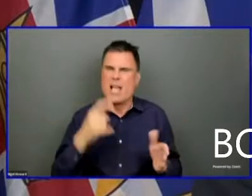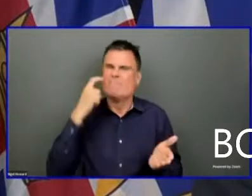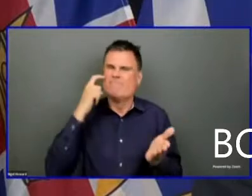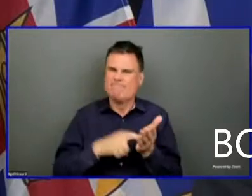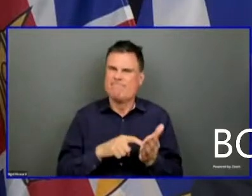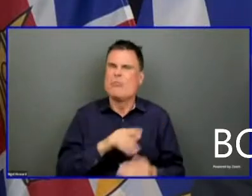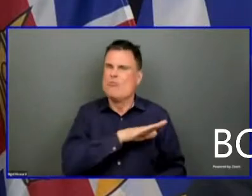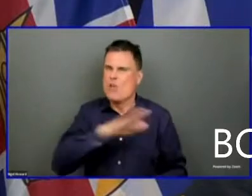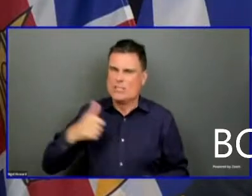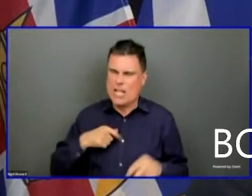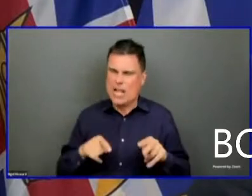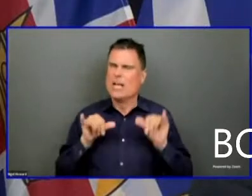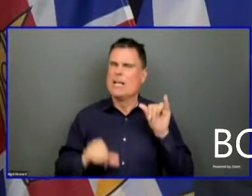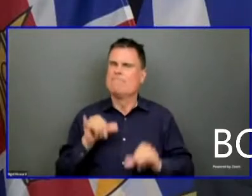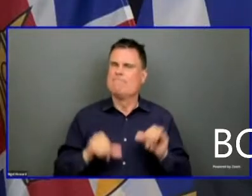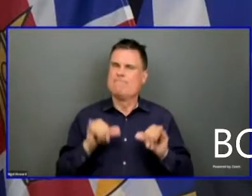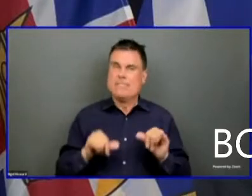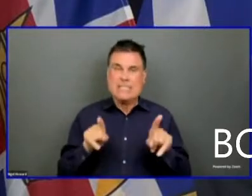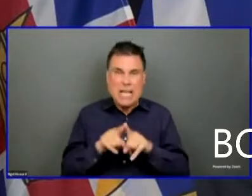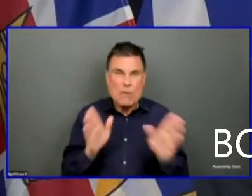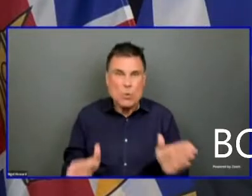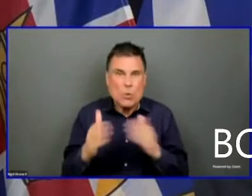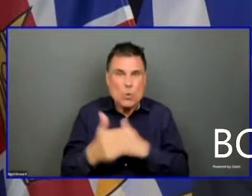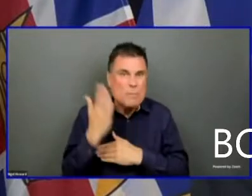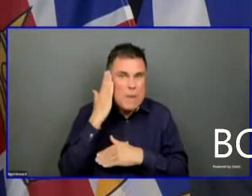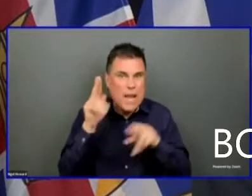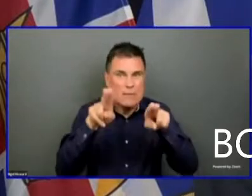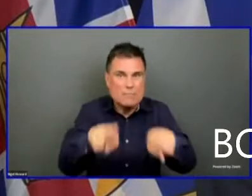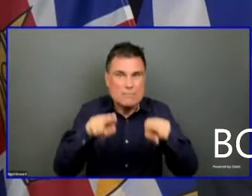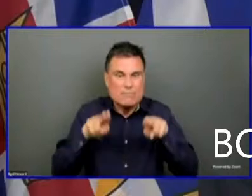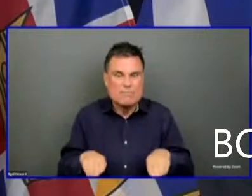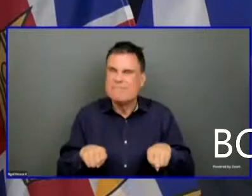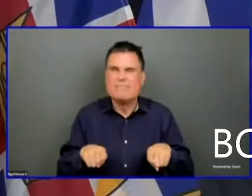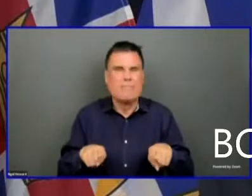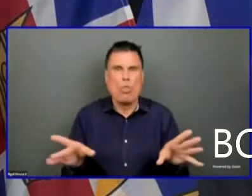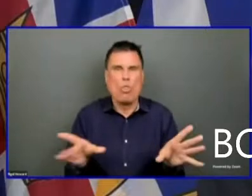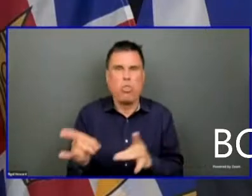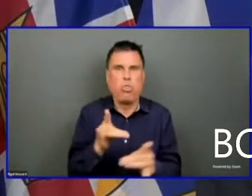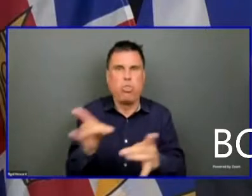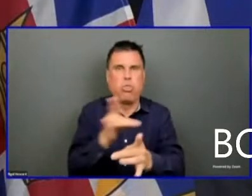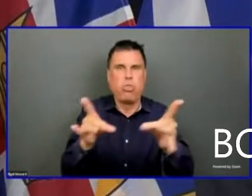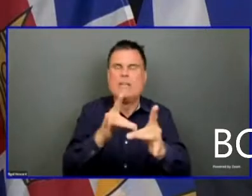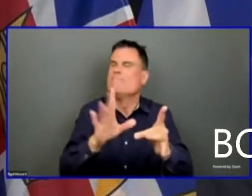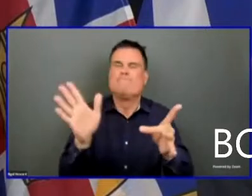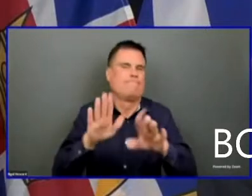也是说到了给他们这些护理员工的那个